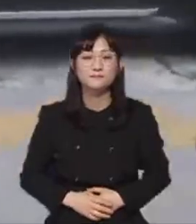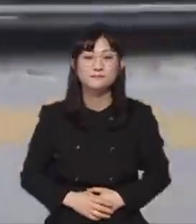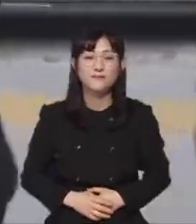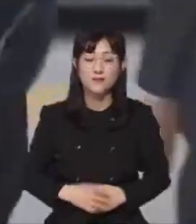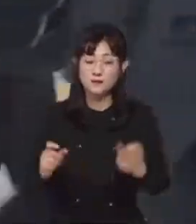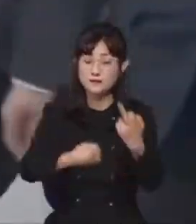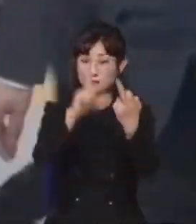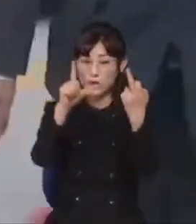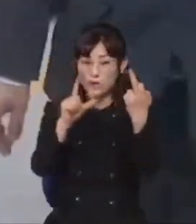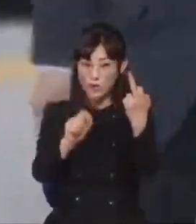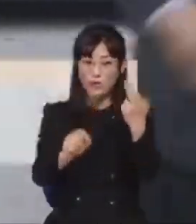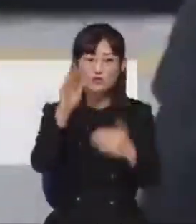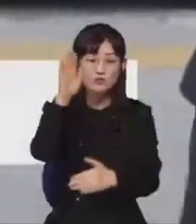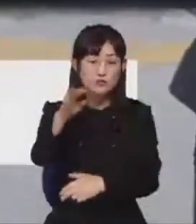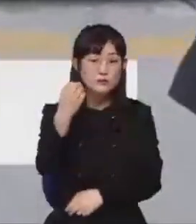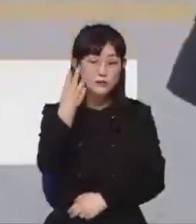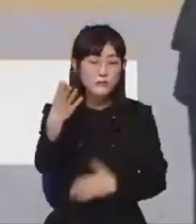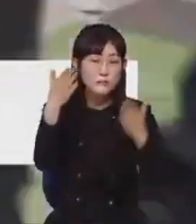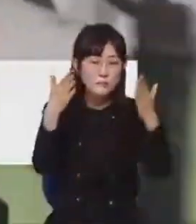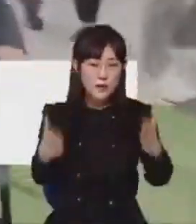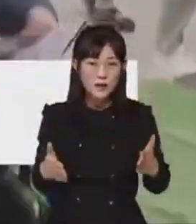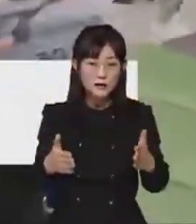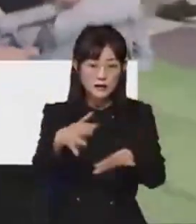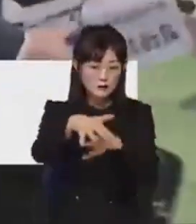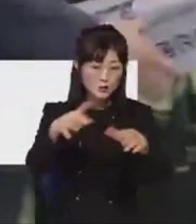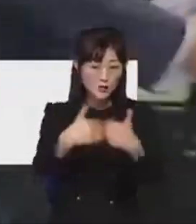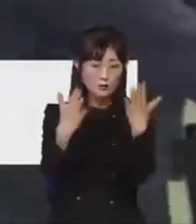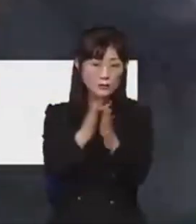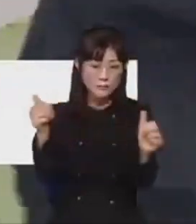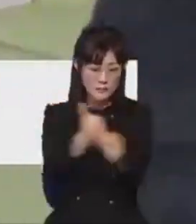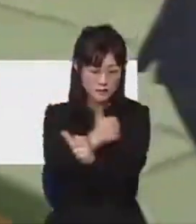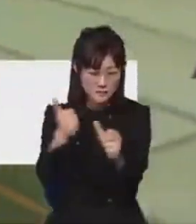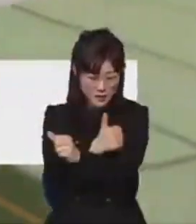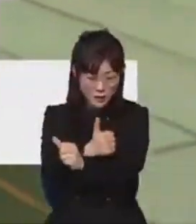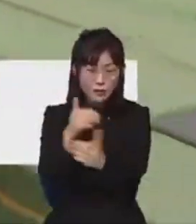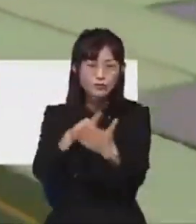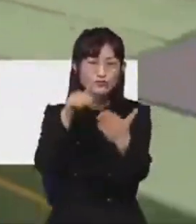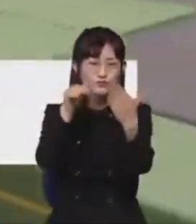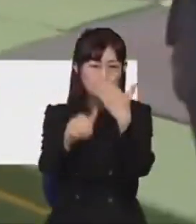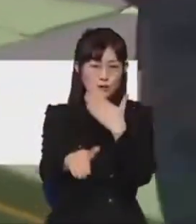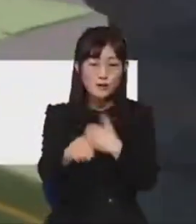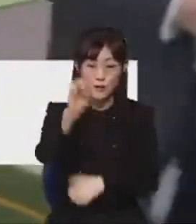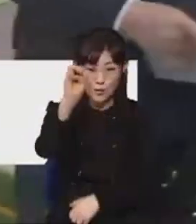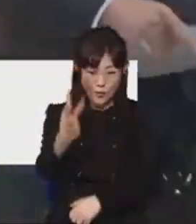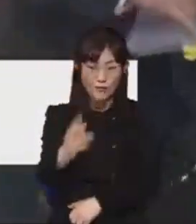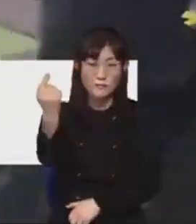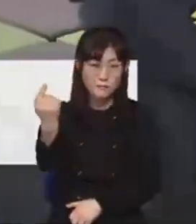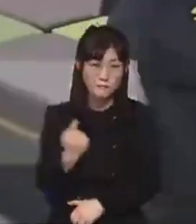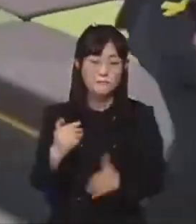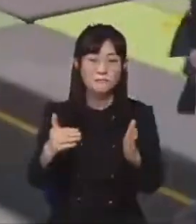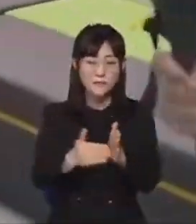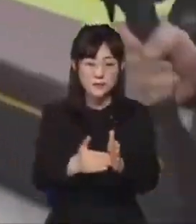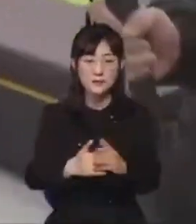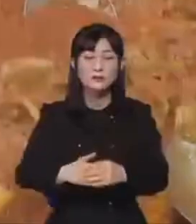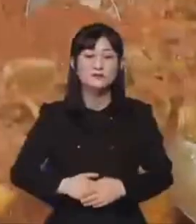지난해 12월 이후 3개월 만에 당 쇄신을 위한 당직 개편 이후 처음으로 이 대표가 광주를